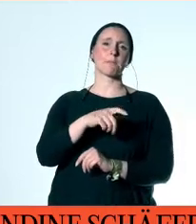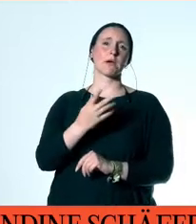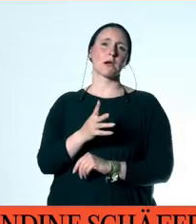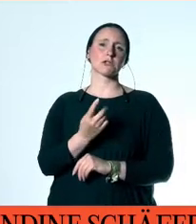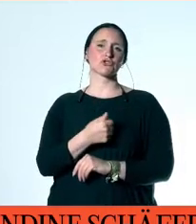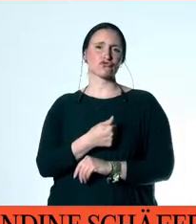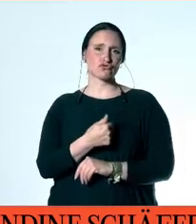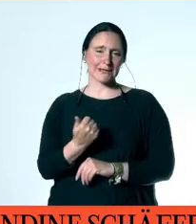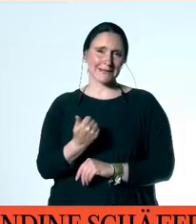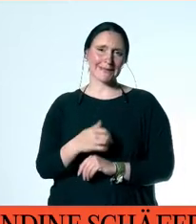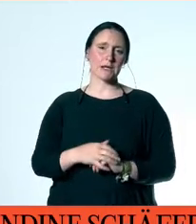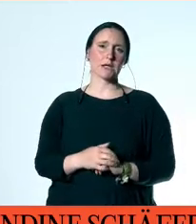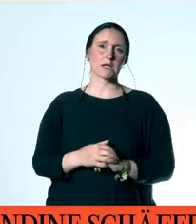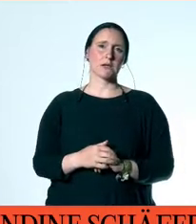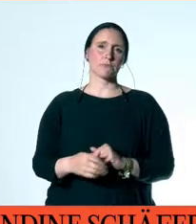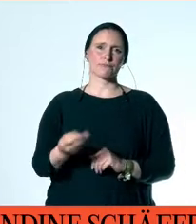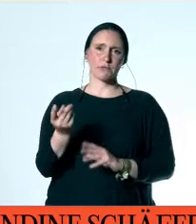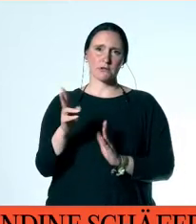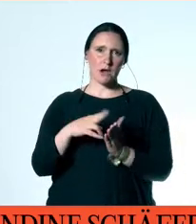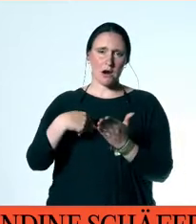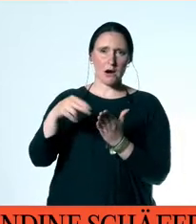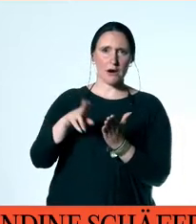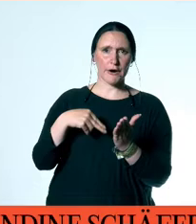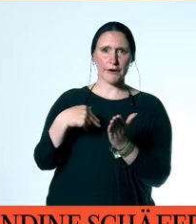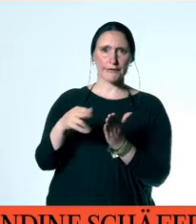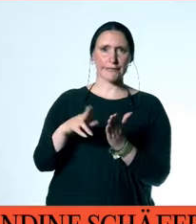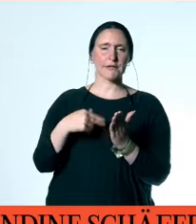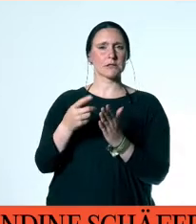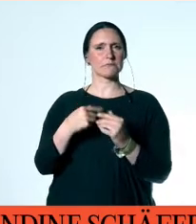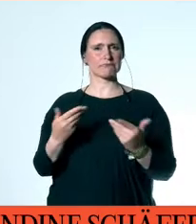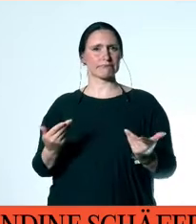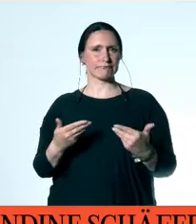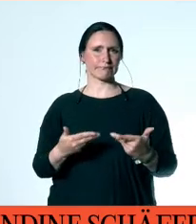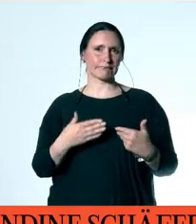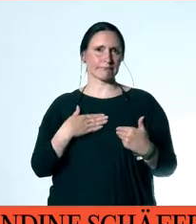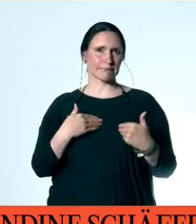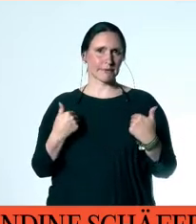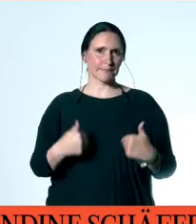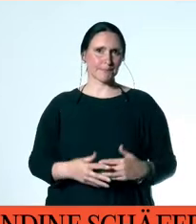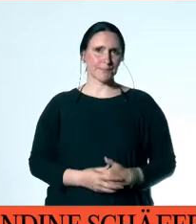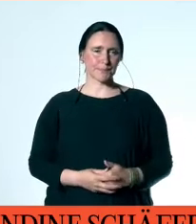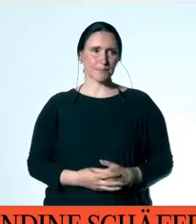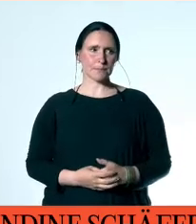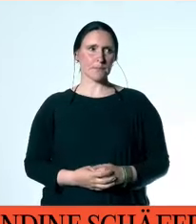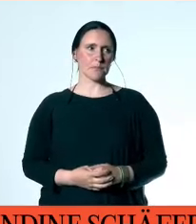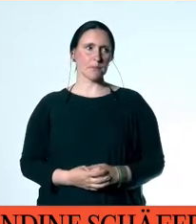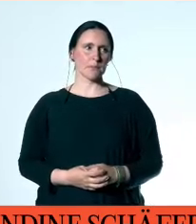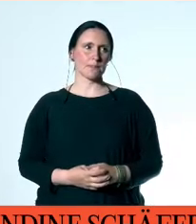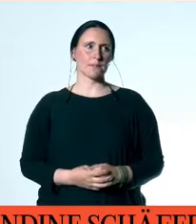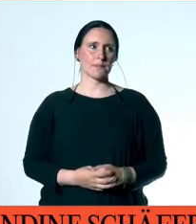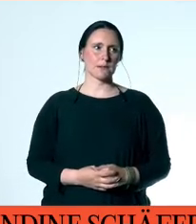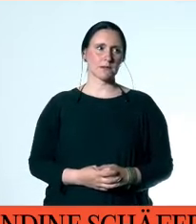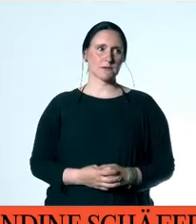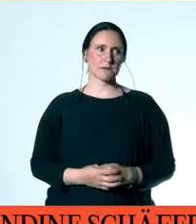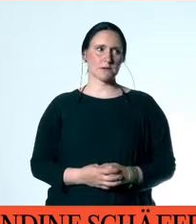mit multikulturellen Identitäten und interdisziplinärer Praxis sich etablieren. Die